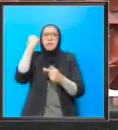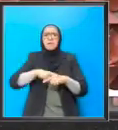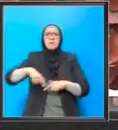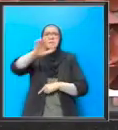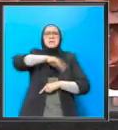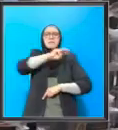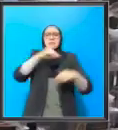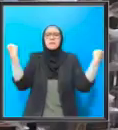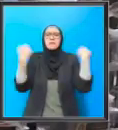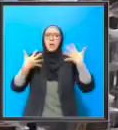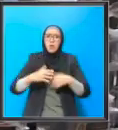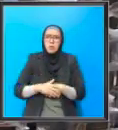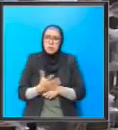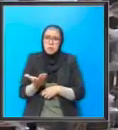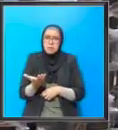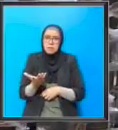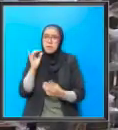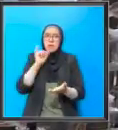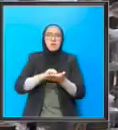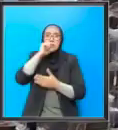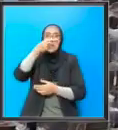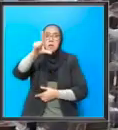takut jadi ada